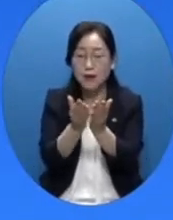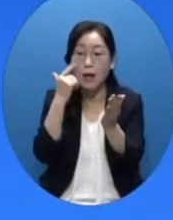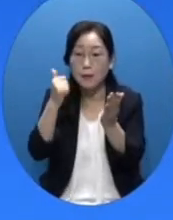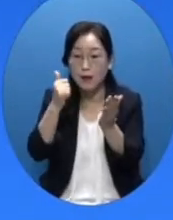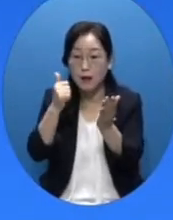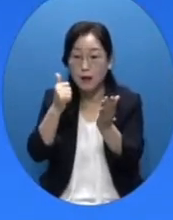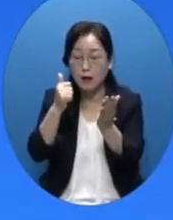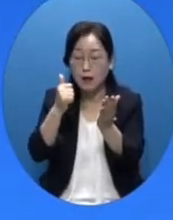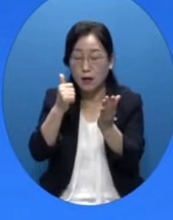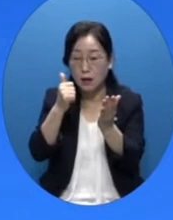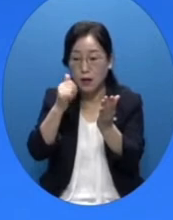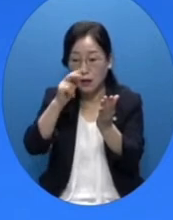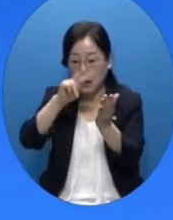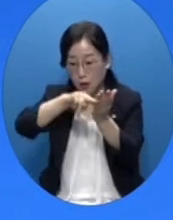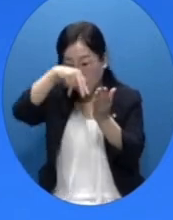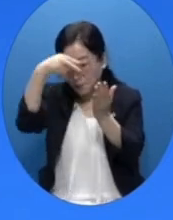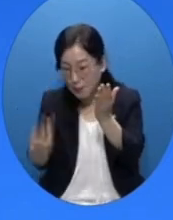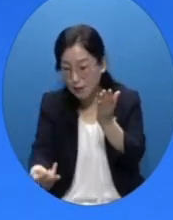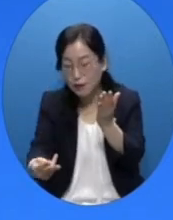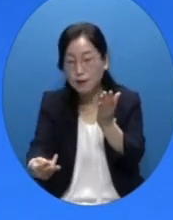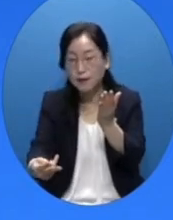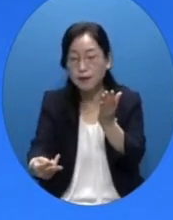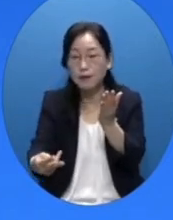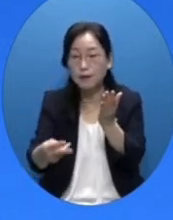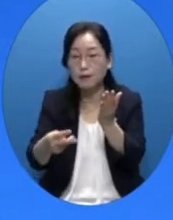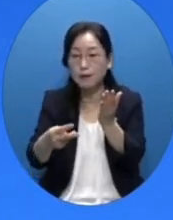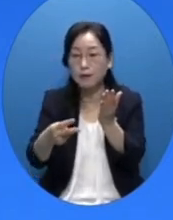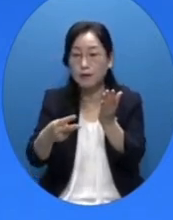보는 앞에서 물이 빠져